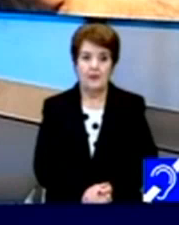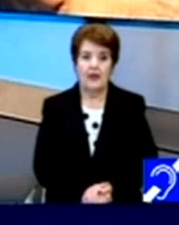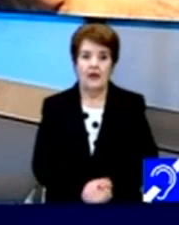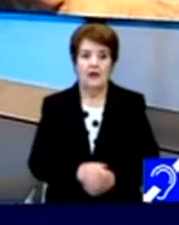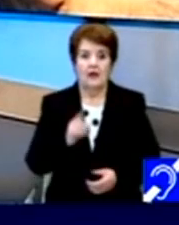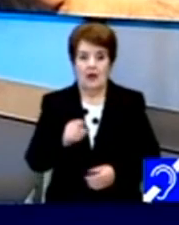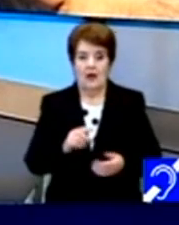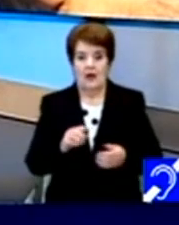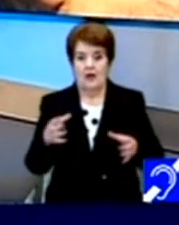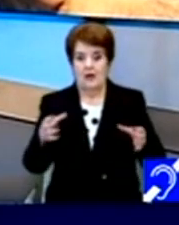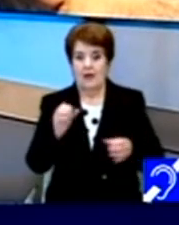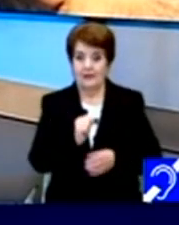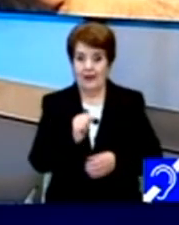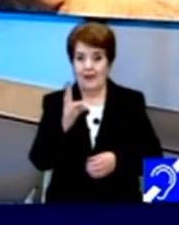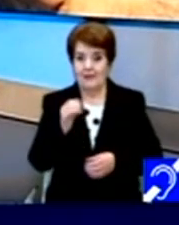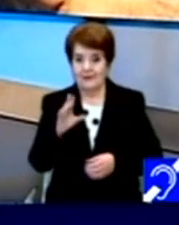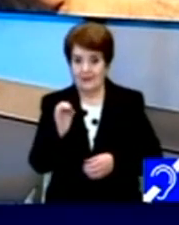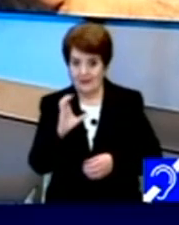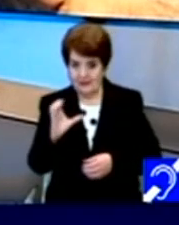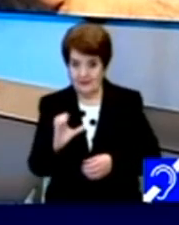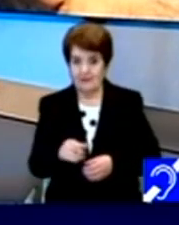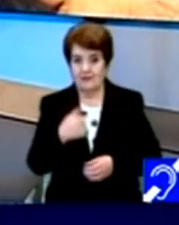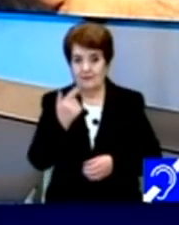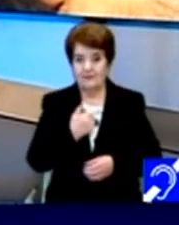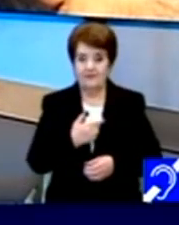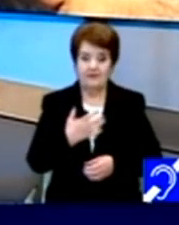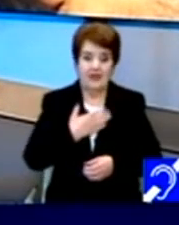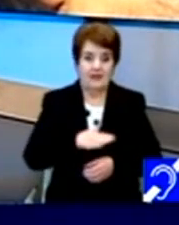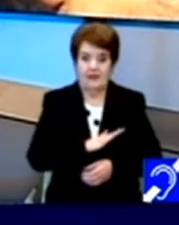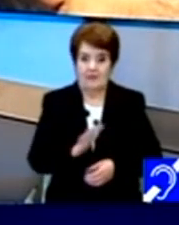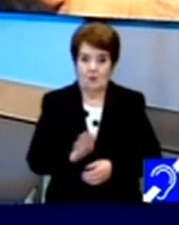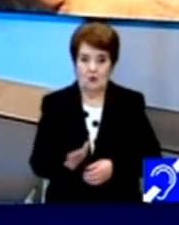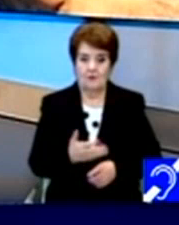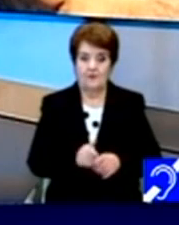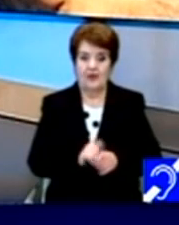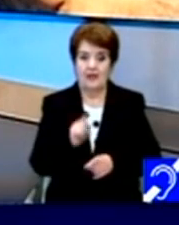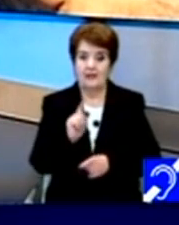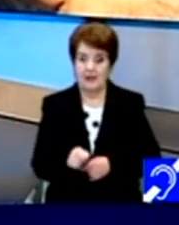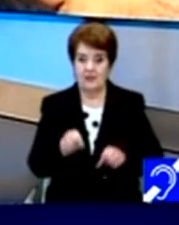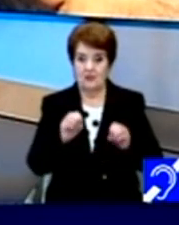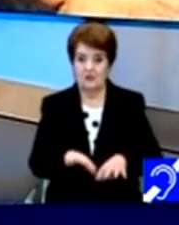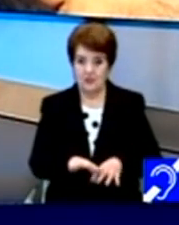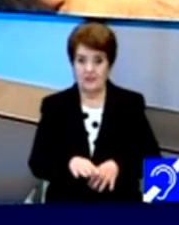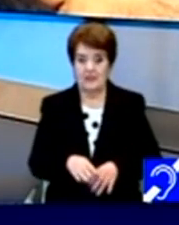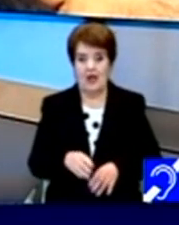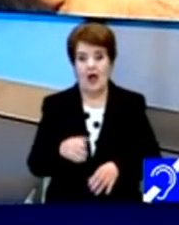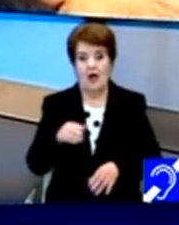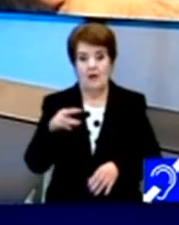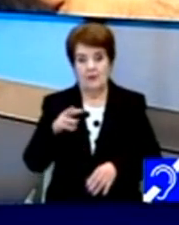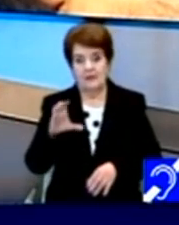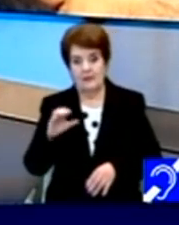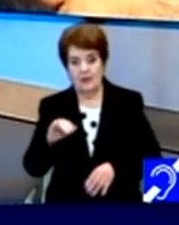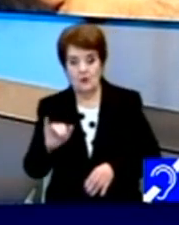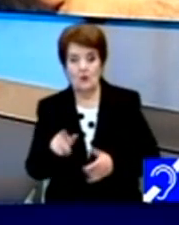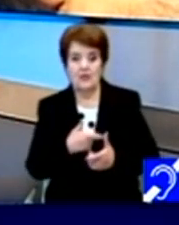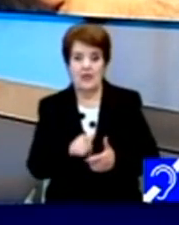Liderul platformei DA, Andrei Năstase, și-a manifestat într-o manieră neobișnuită nemulțumirea față de decizia șefului statului de a-l desemna la funcția